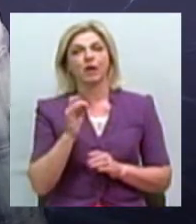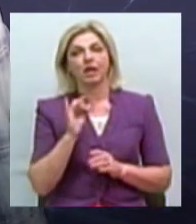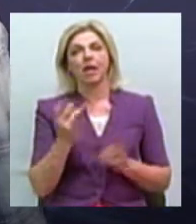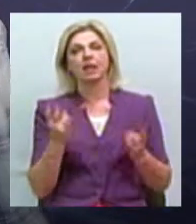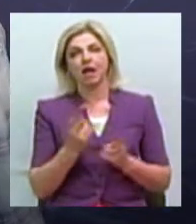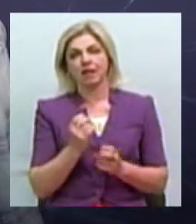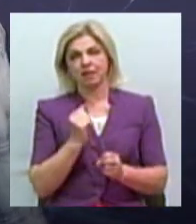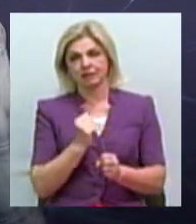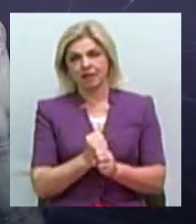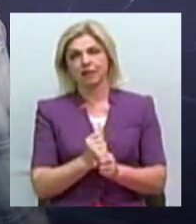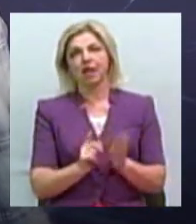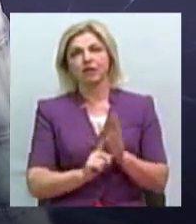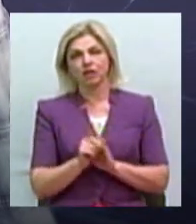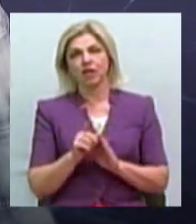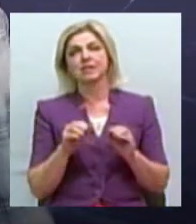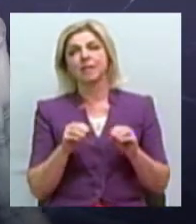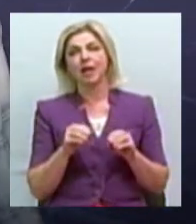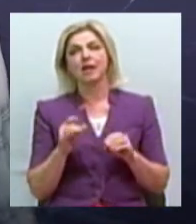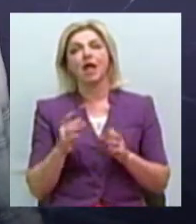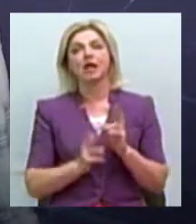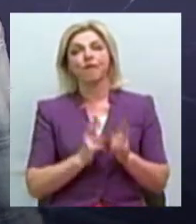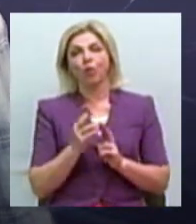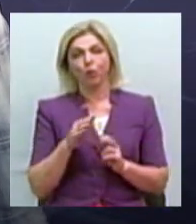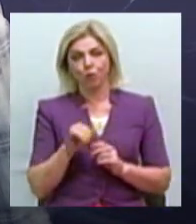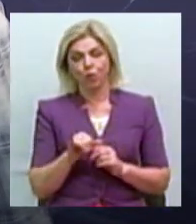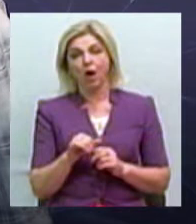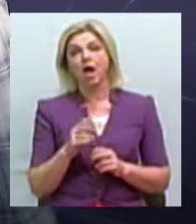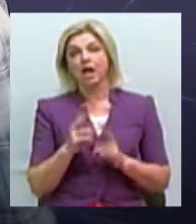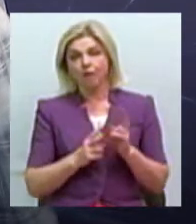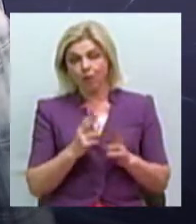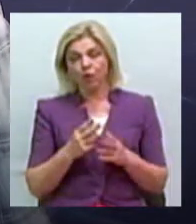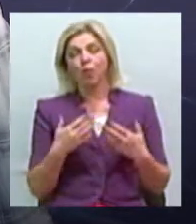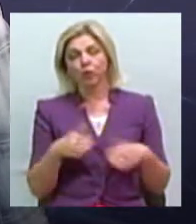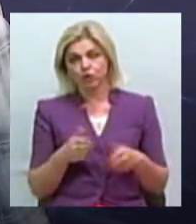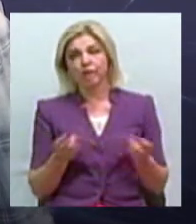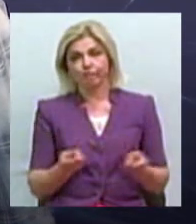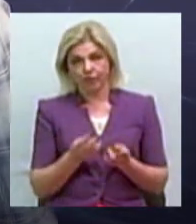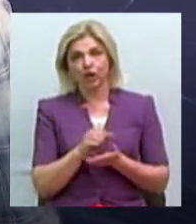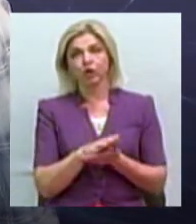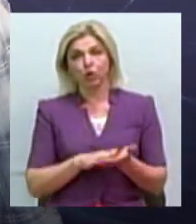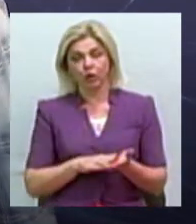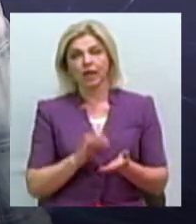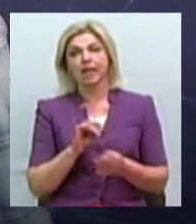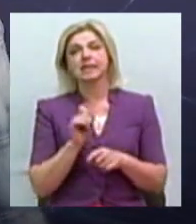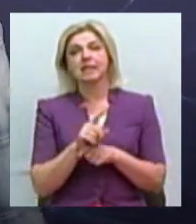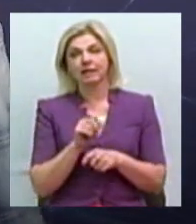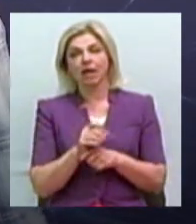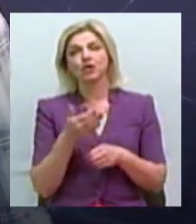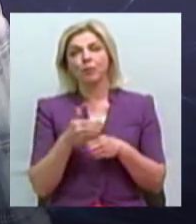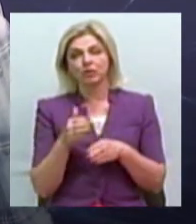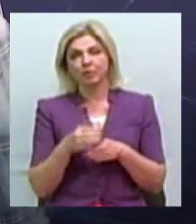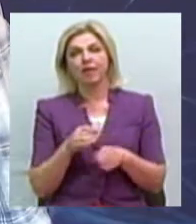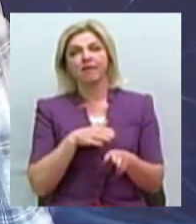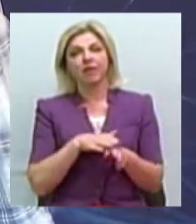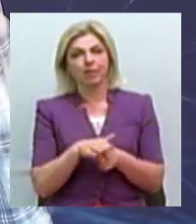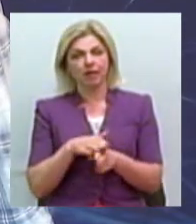начать земельную реформу. Она уже идет. И задачи реформы постепенно выполняются.